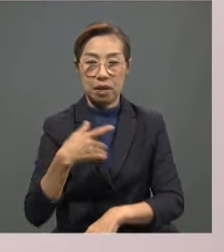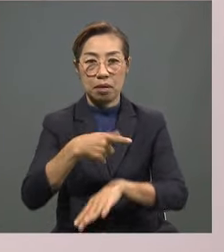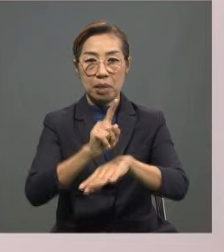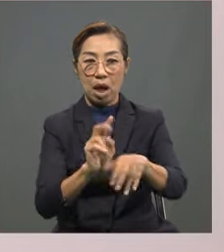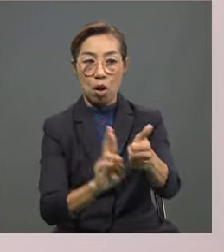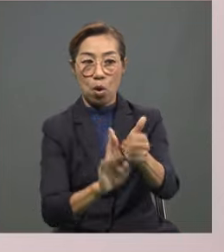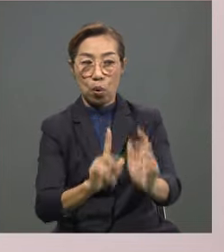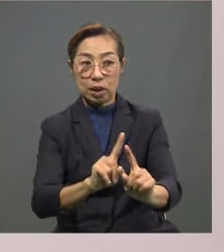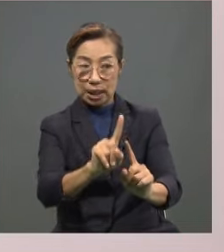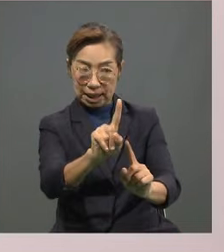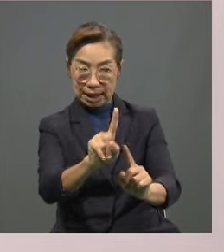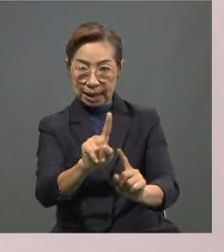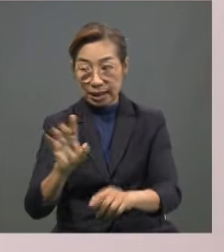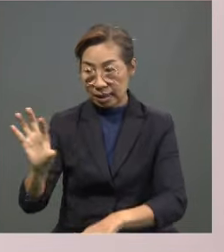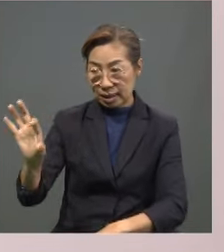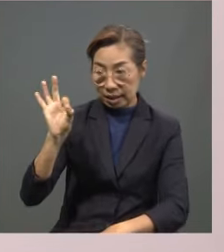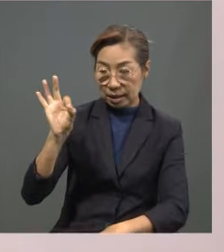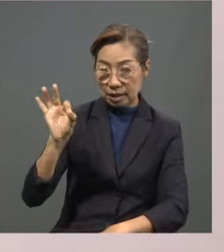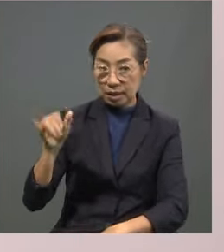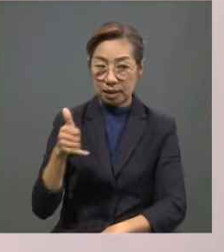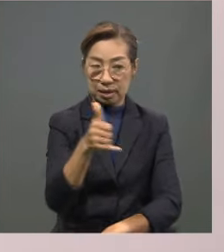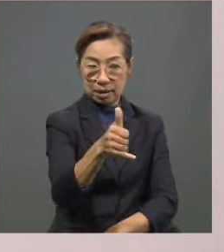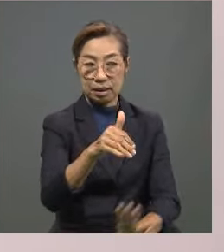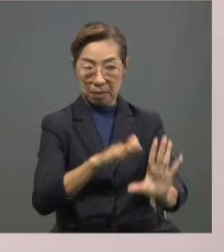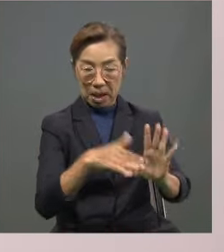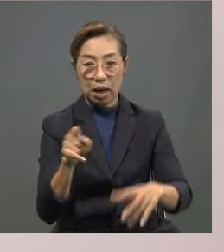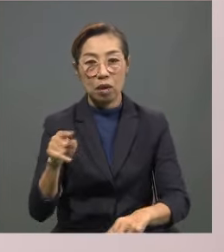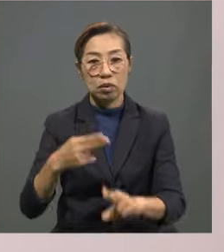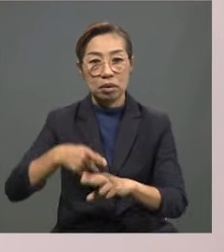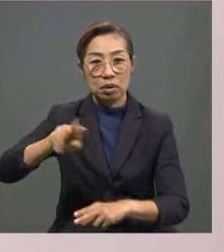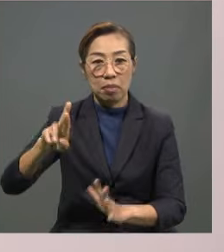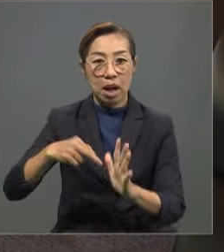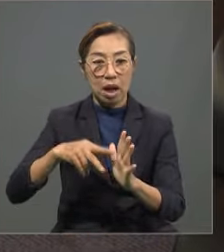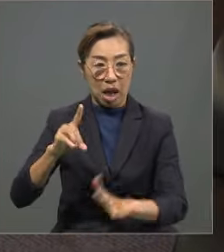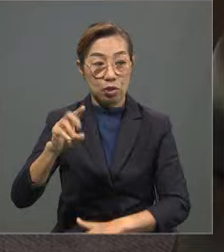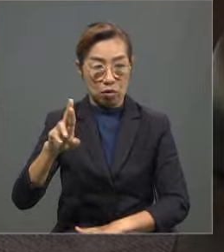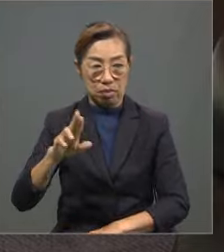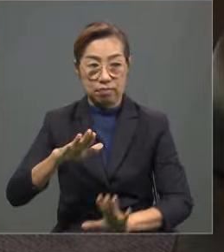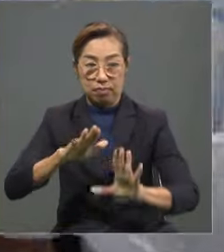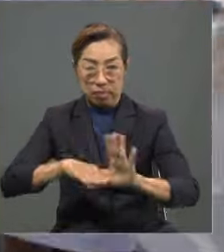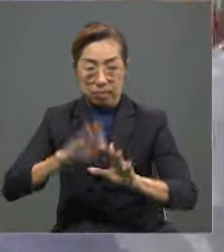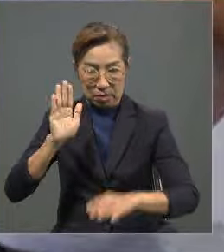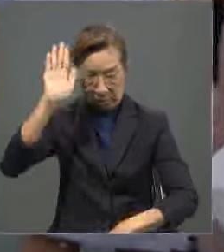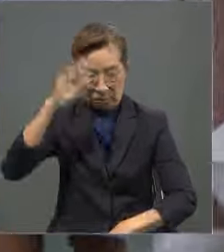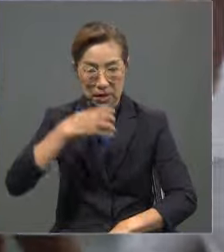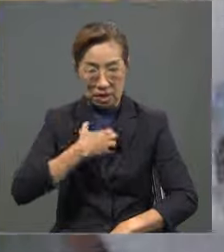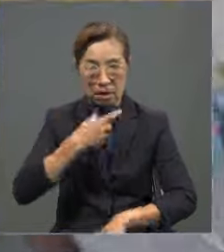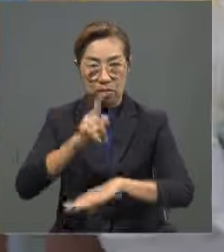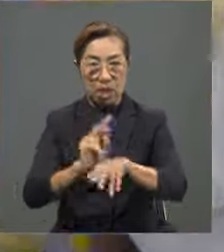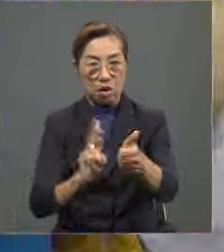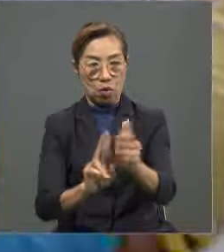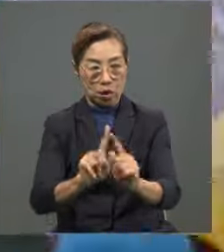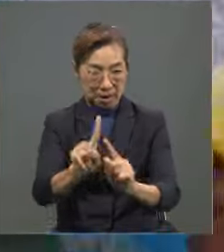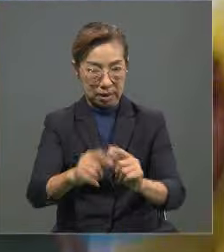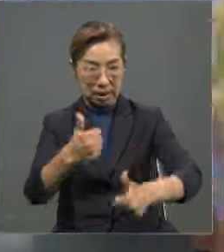ประธานสภาที่ว่างลงก็คือคุณพดรปริศนานันทกุลนะครับขณะเดียวกัน 14สิงหาคมก็ต้องจับตา